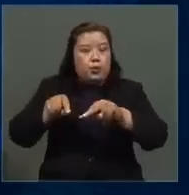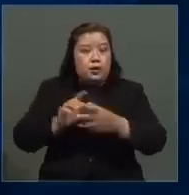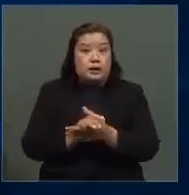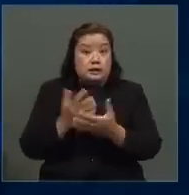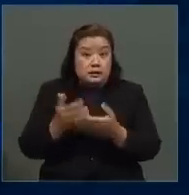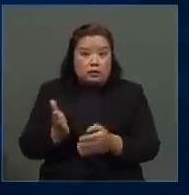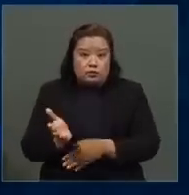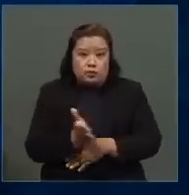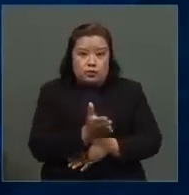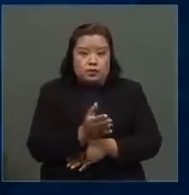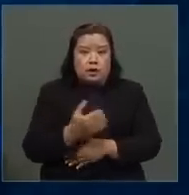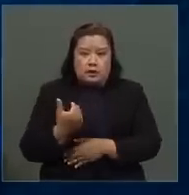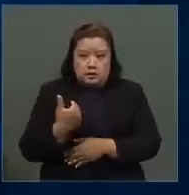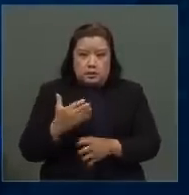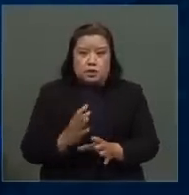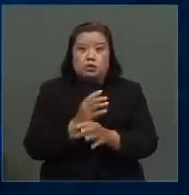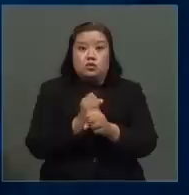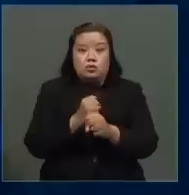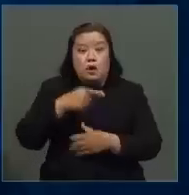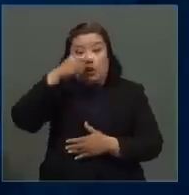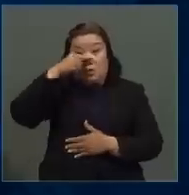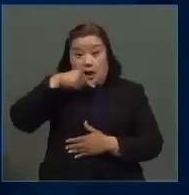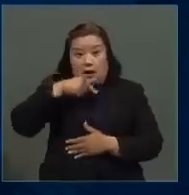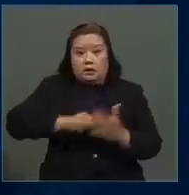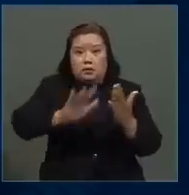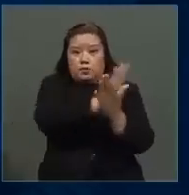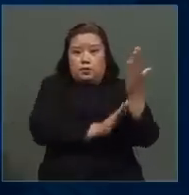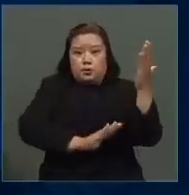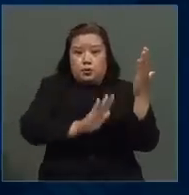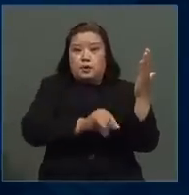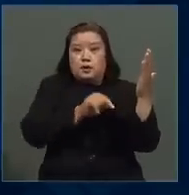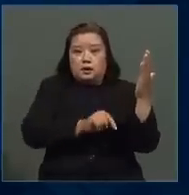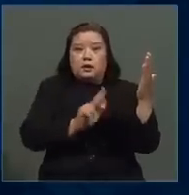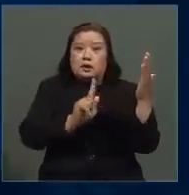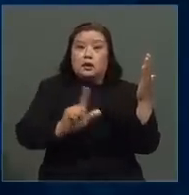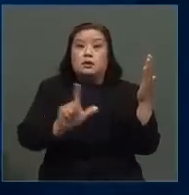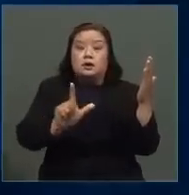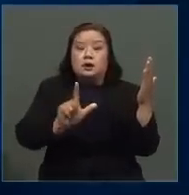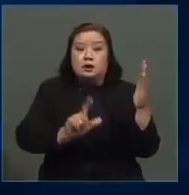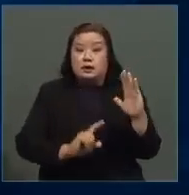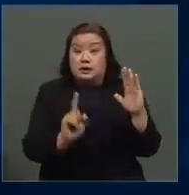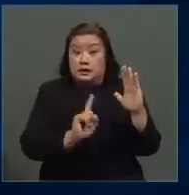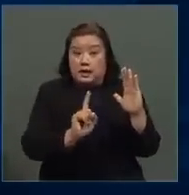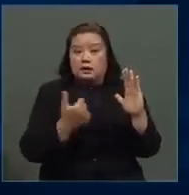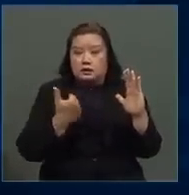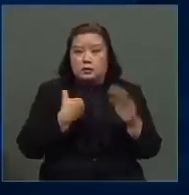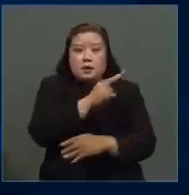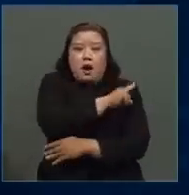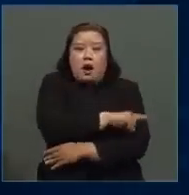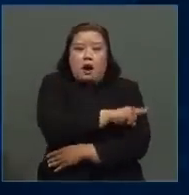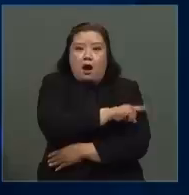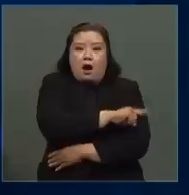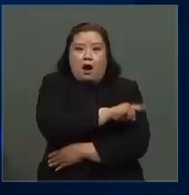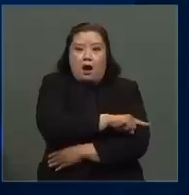ก็จะเห็นภาพรวมของแผนที่ประเทศไทยก็จะเห็นว่าจังหวัดที่เป็นพื้นที่สีขาวนะคะ